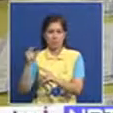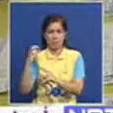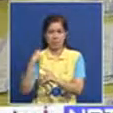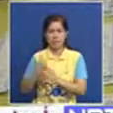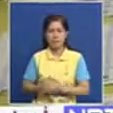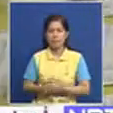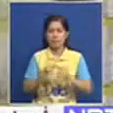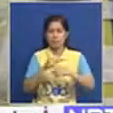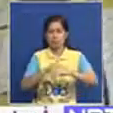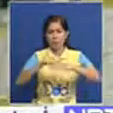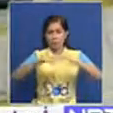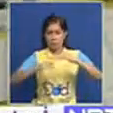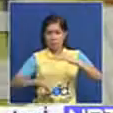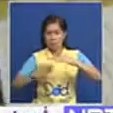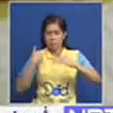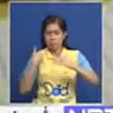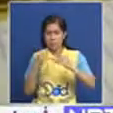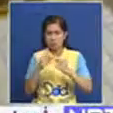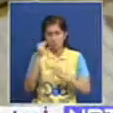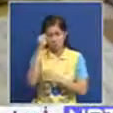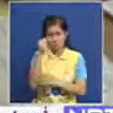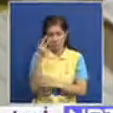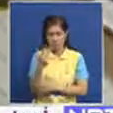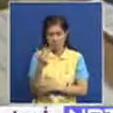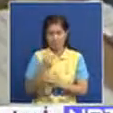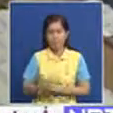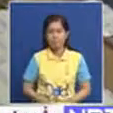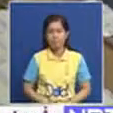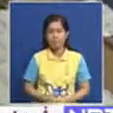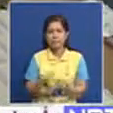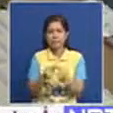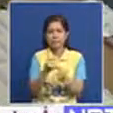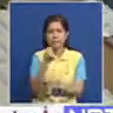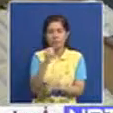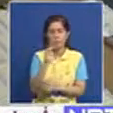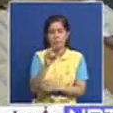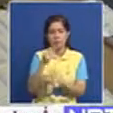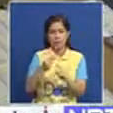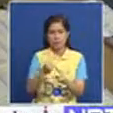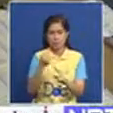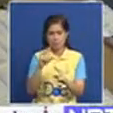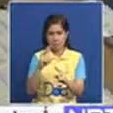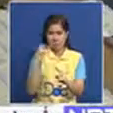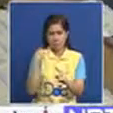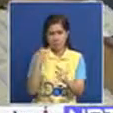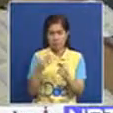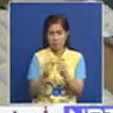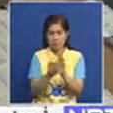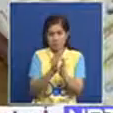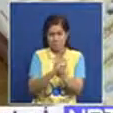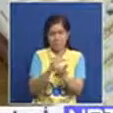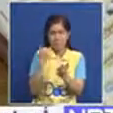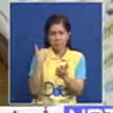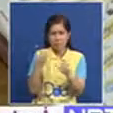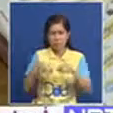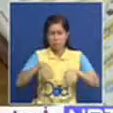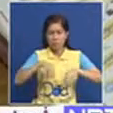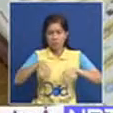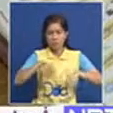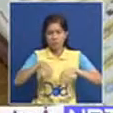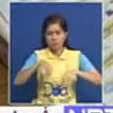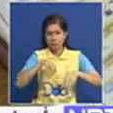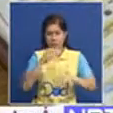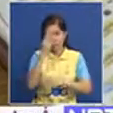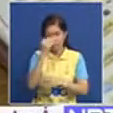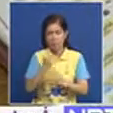ยลดเวลาในการซื้อและจองเหลือเพียง3วันส่วนงวดวันที่17ธันวาคมจะมีการปรับสัดส่วนการจัดสรรสลากเนื่องจากว่าโคว